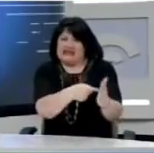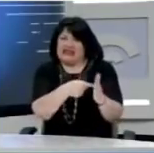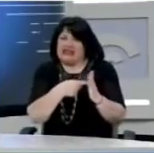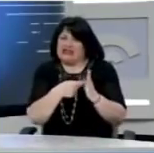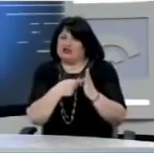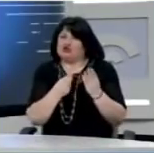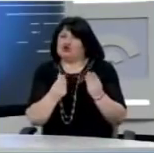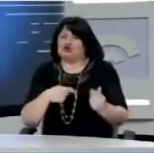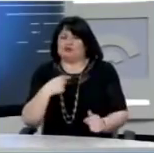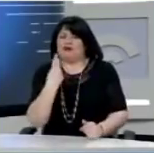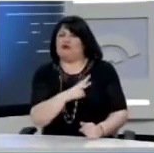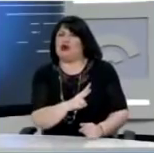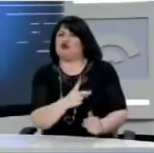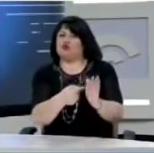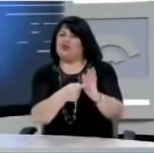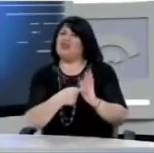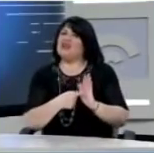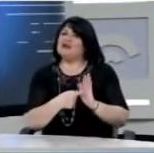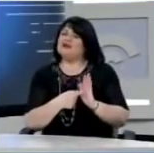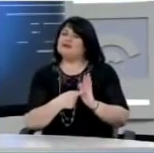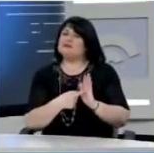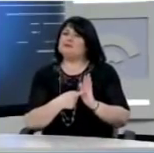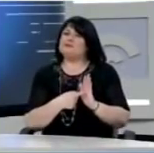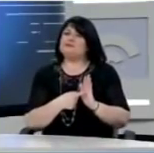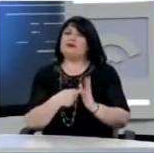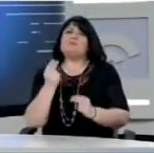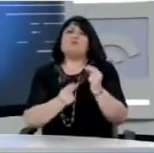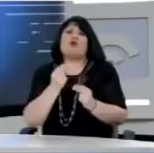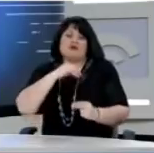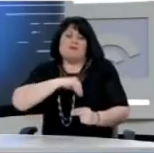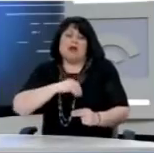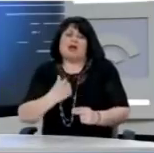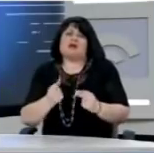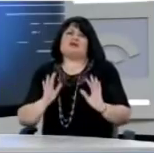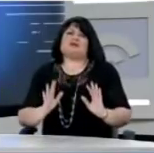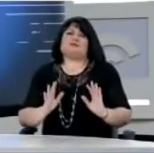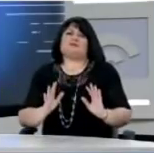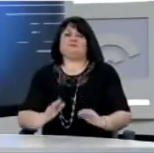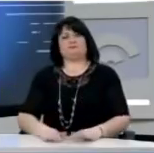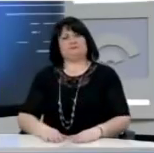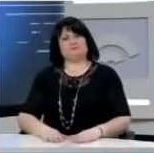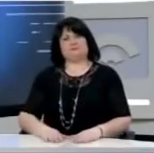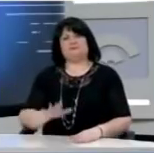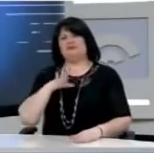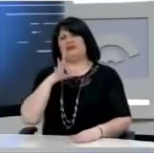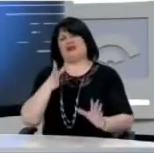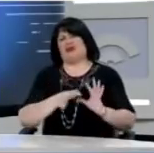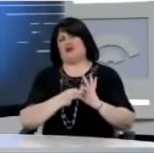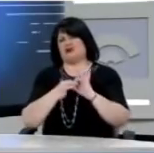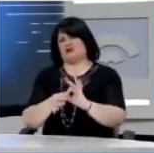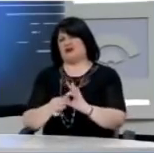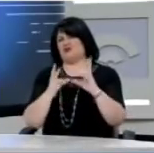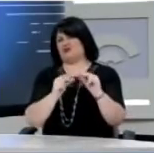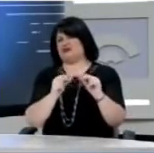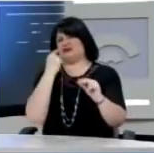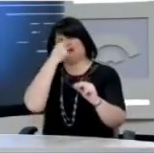τρόπο με τον οποίο συμπεριφέρεστε ότι κάποιο πρόβλημα έχετε. Δεν θέλω όμως να συνεχίσω τη συζήτηση